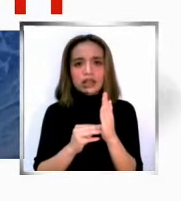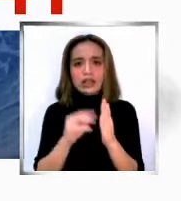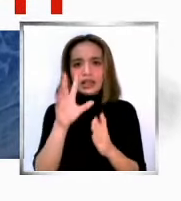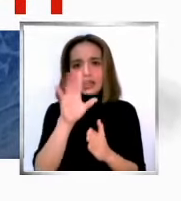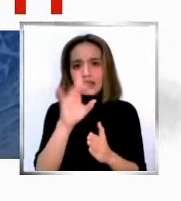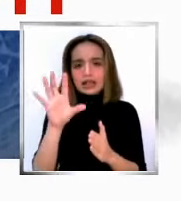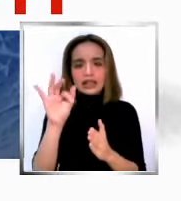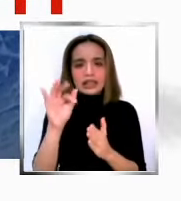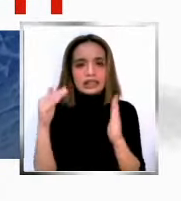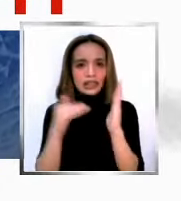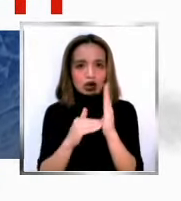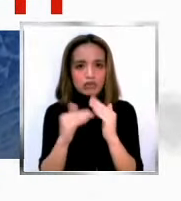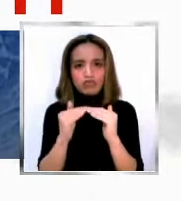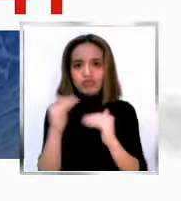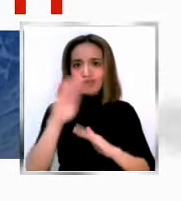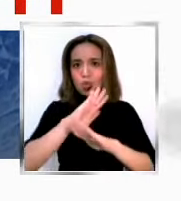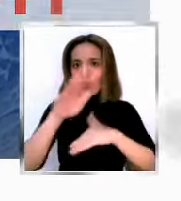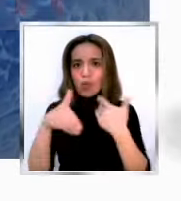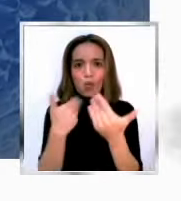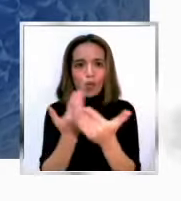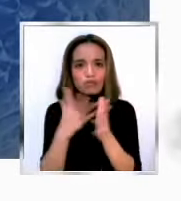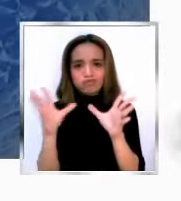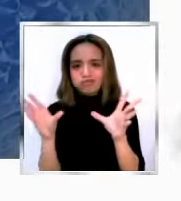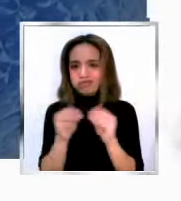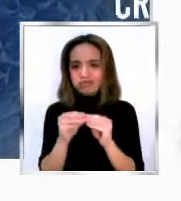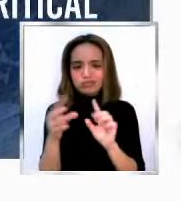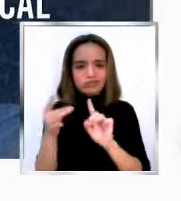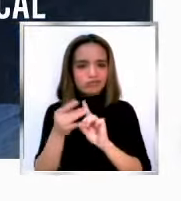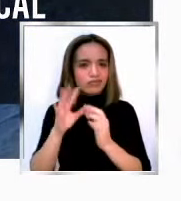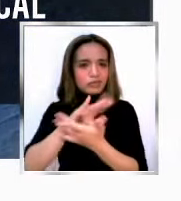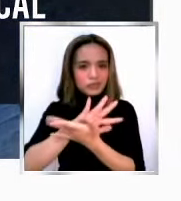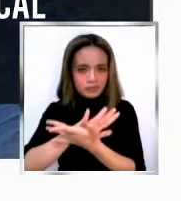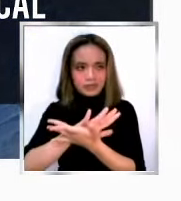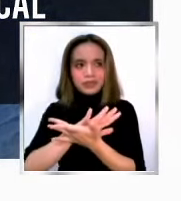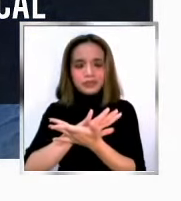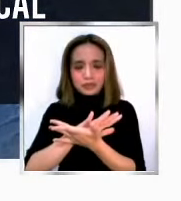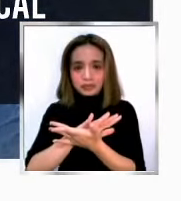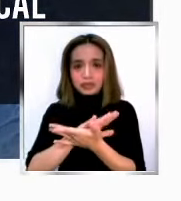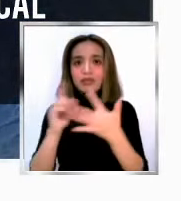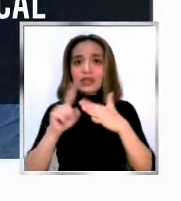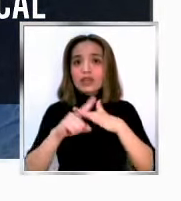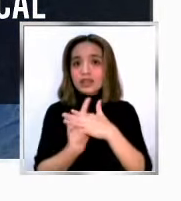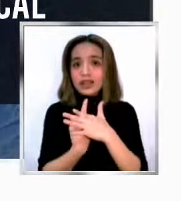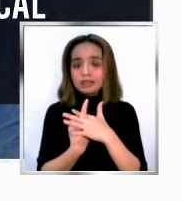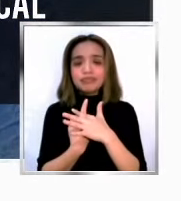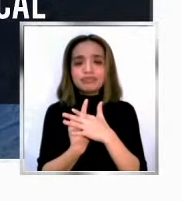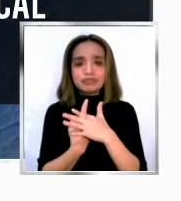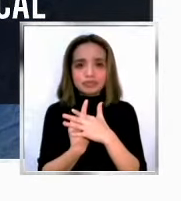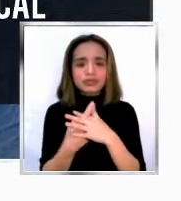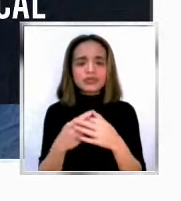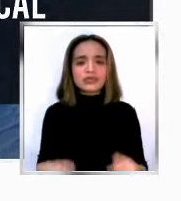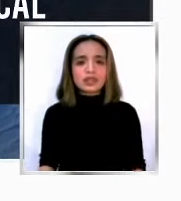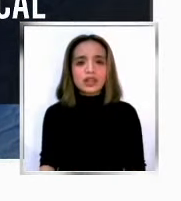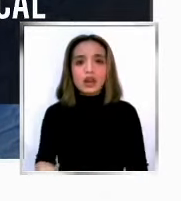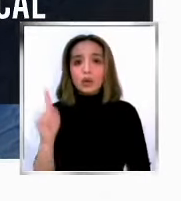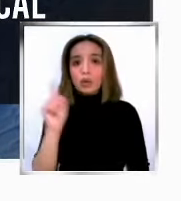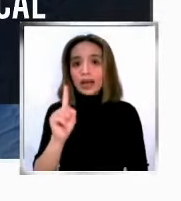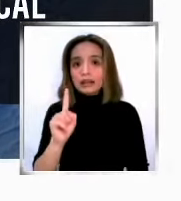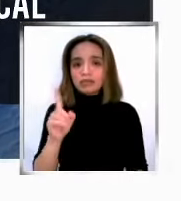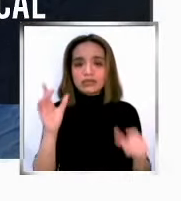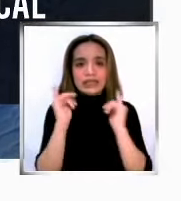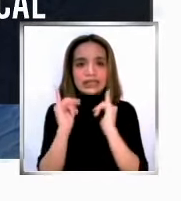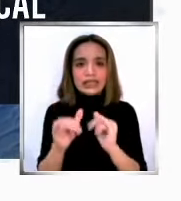2,819,341 ang lahat ng tinamaan sa bansa. Pinakamababa rin mula nitong katapusan ng Enero ang mga aktibong kaso na nasa